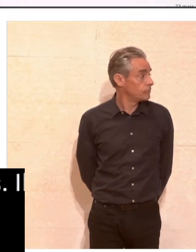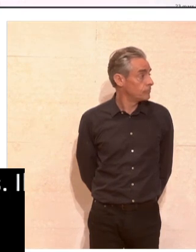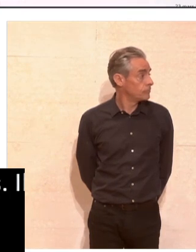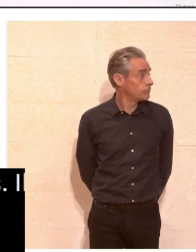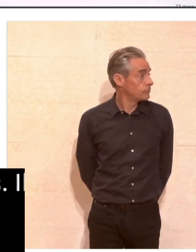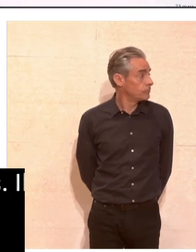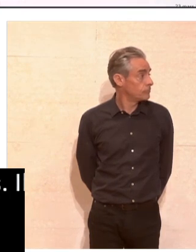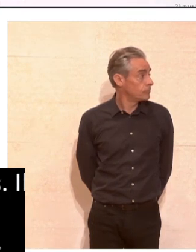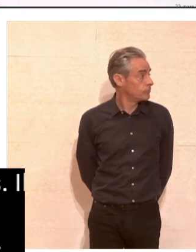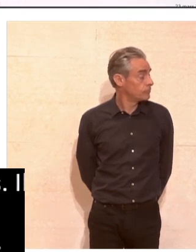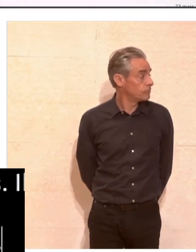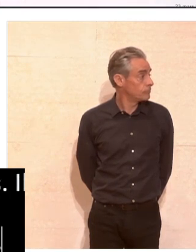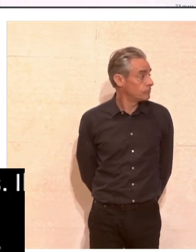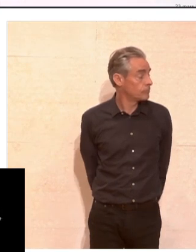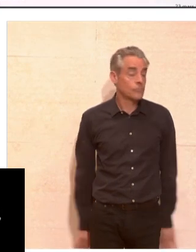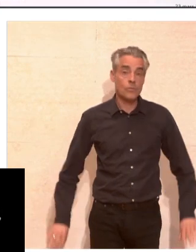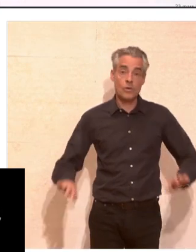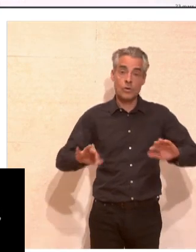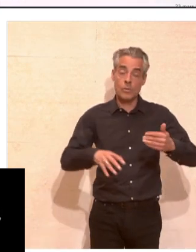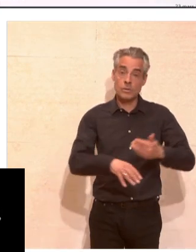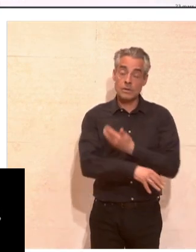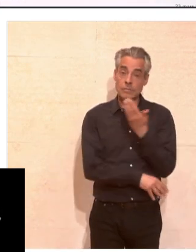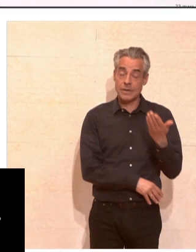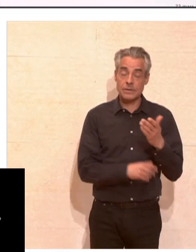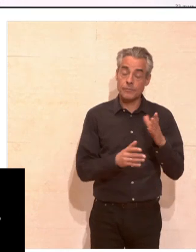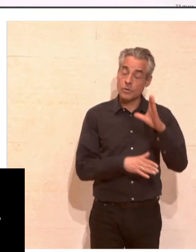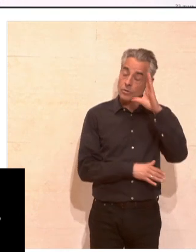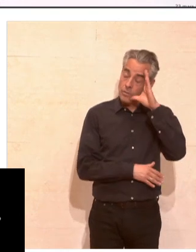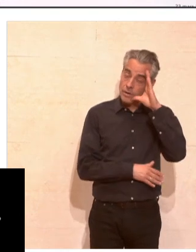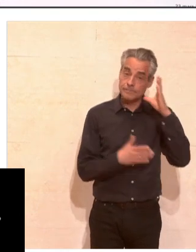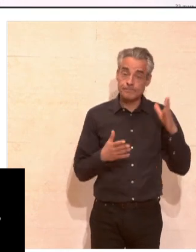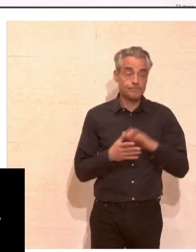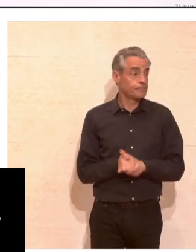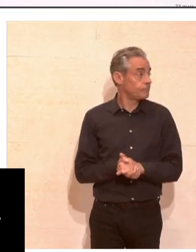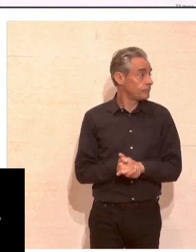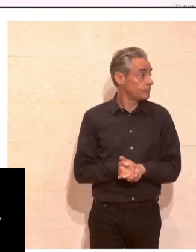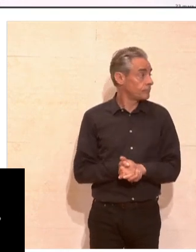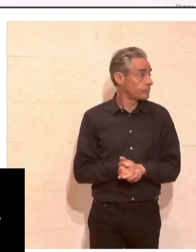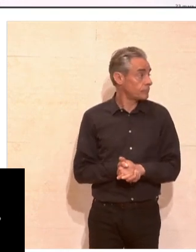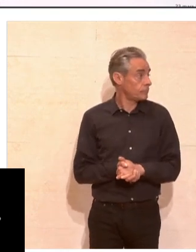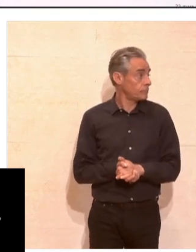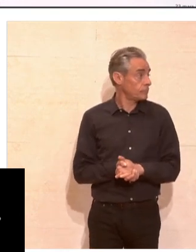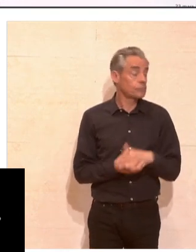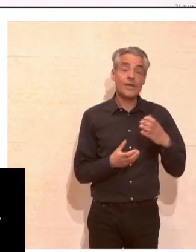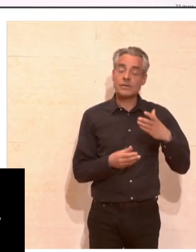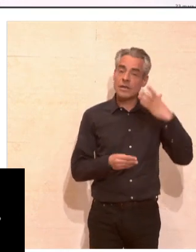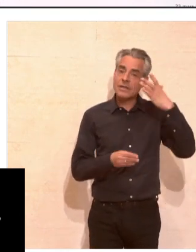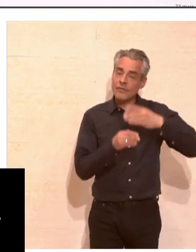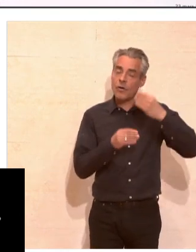Voilà. Et donc, comment ça se passe dans le sommeil? Eh bien, en fait, il a été montré qu'on réactive les